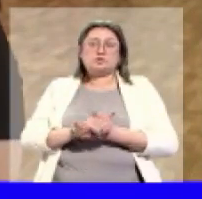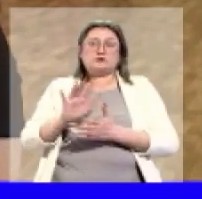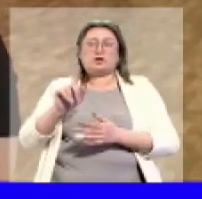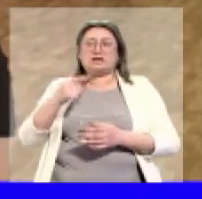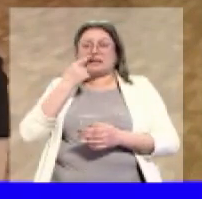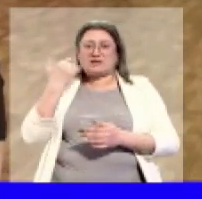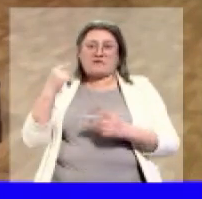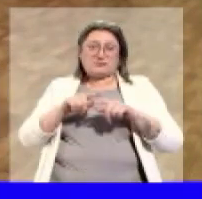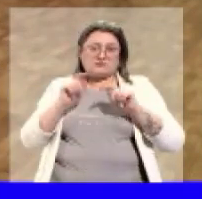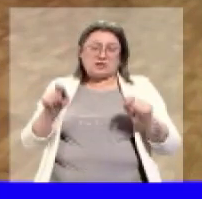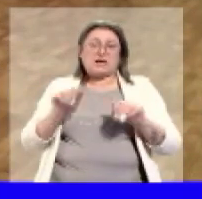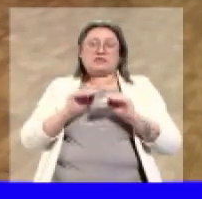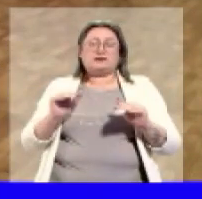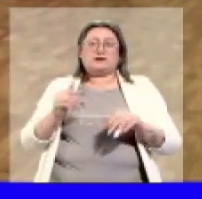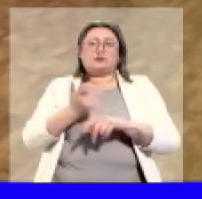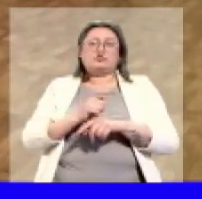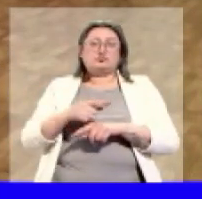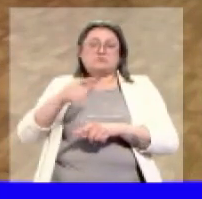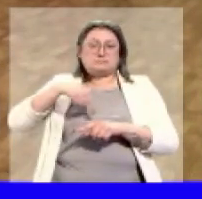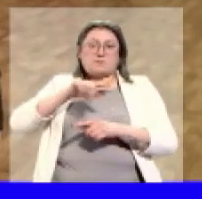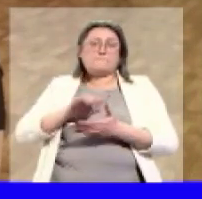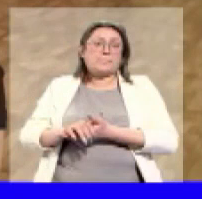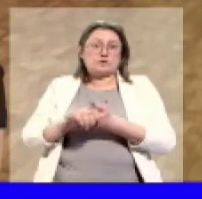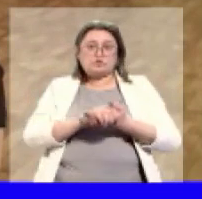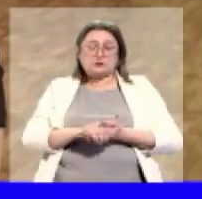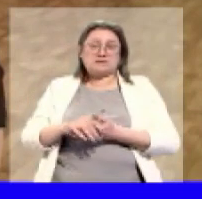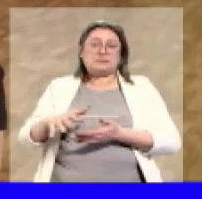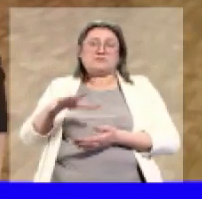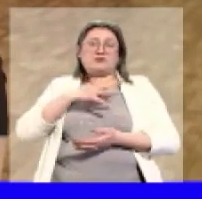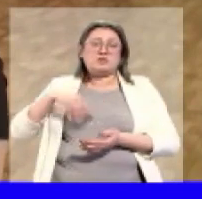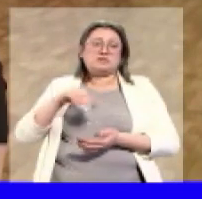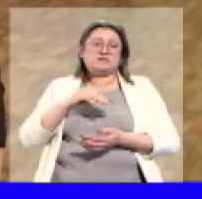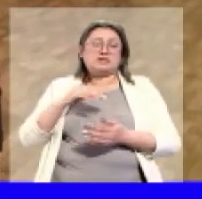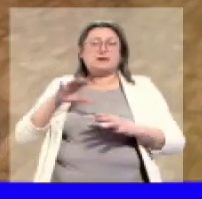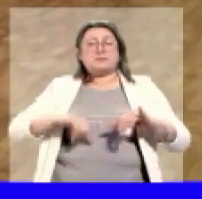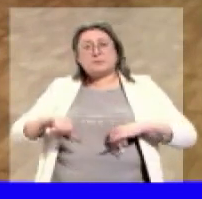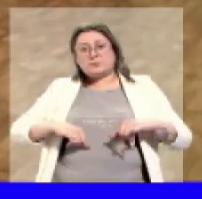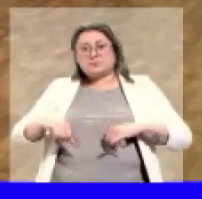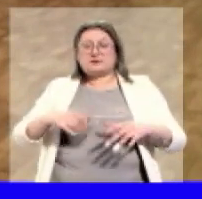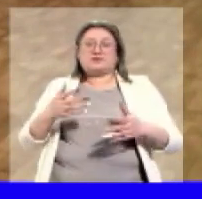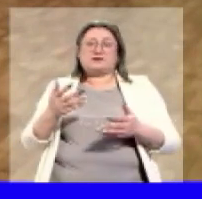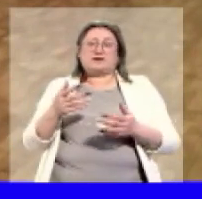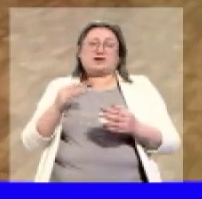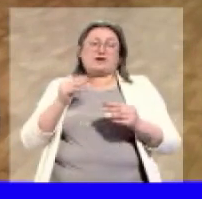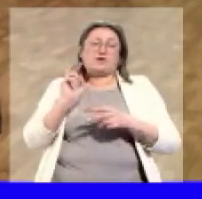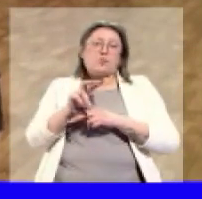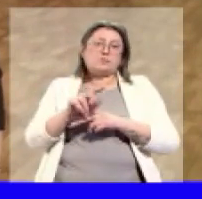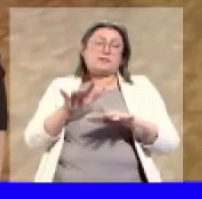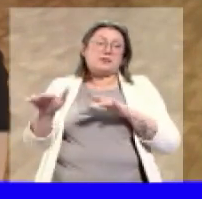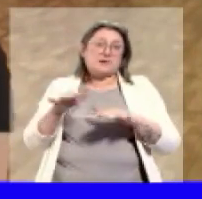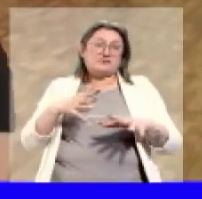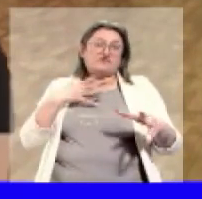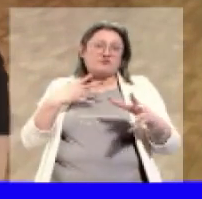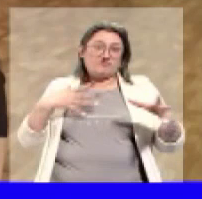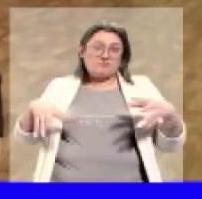недавно созданы. Дети между собой очень подружились. Мы вместе дурачимся и ходим на какие-то мероприятия